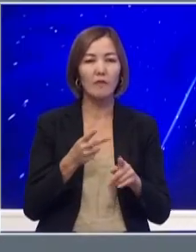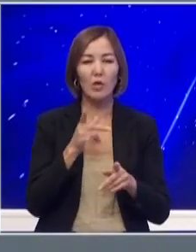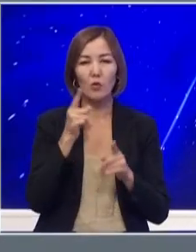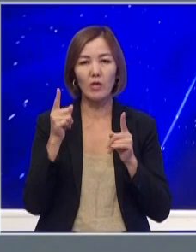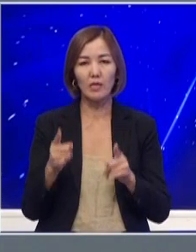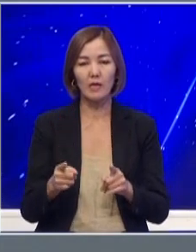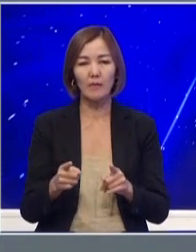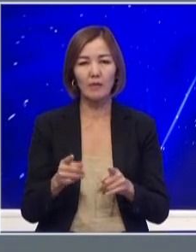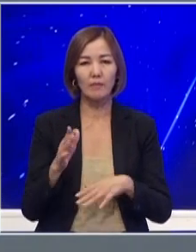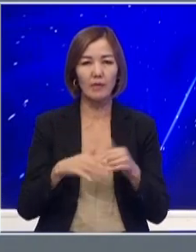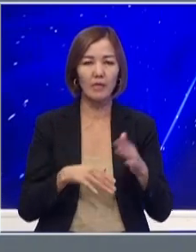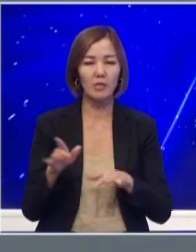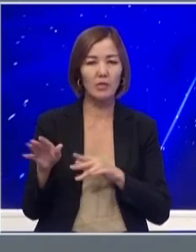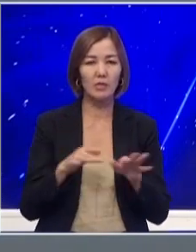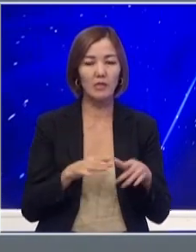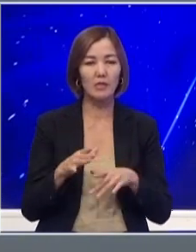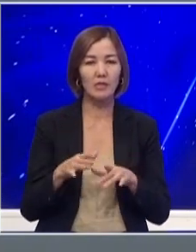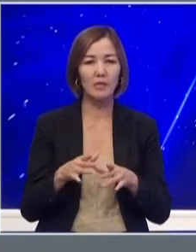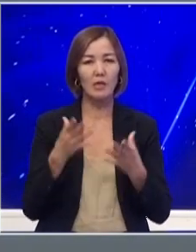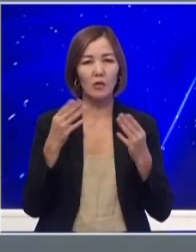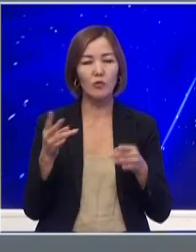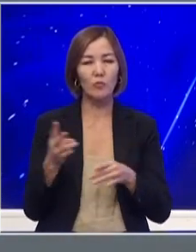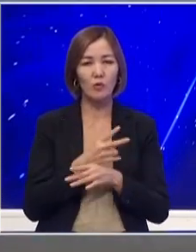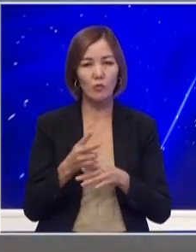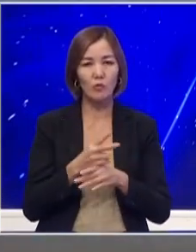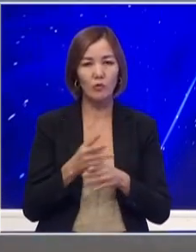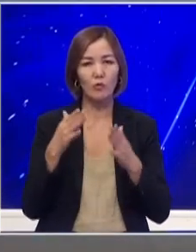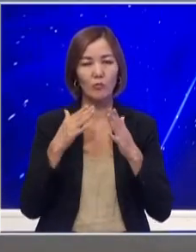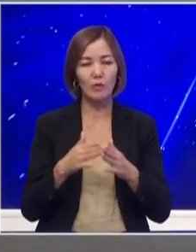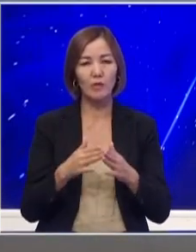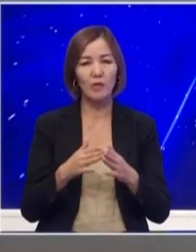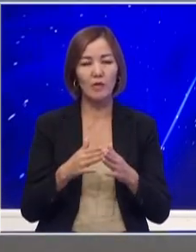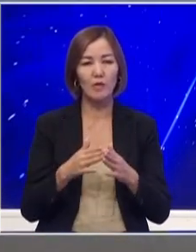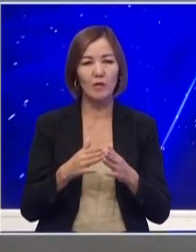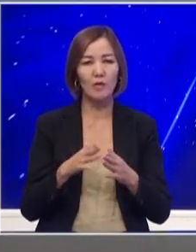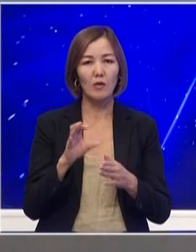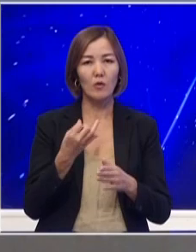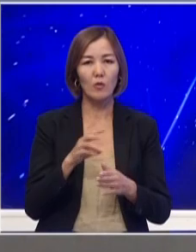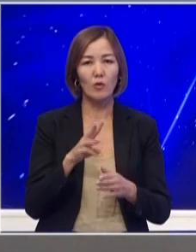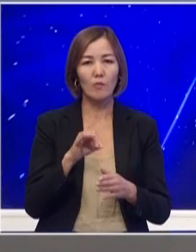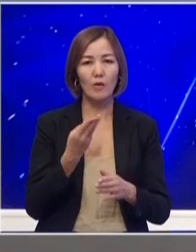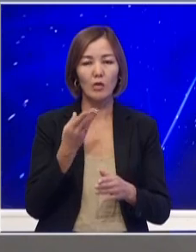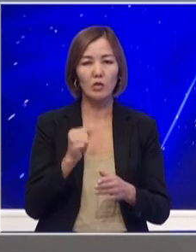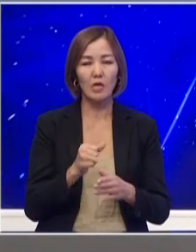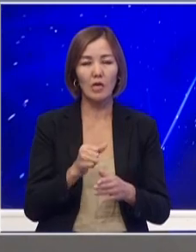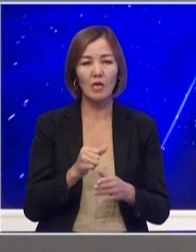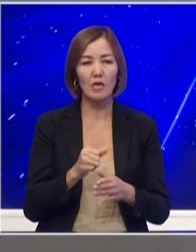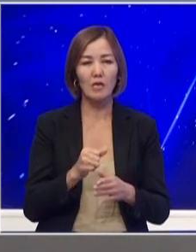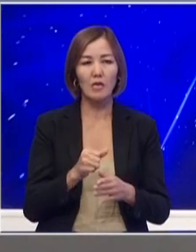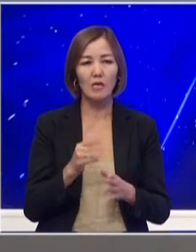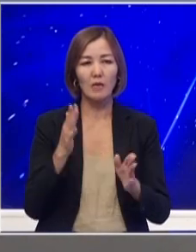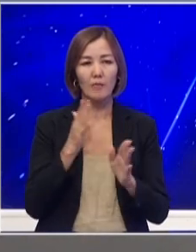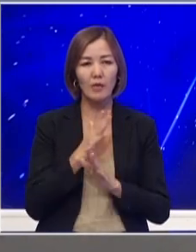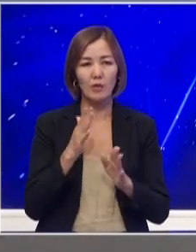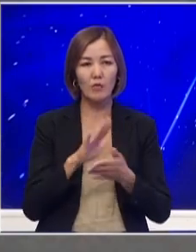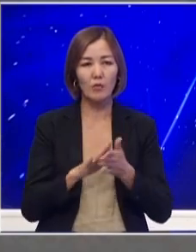шаге практические действия отрабатывались как днем, так и ночью на базе учебного полигона Оймаша Актауского гарнизона в